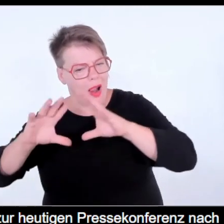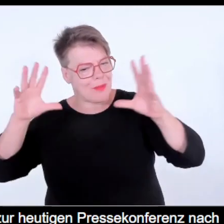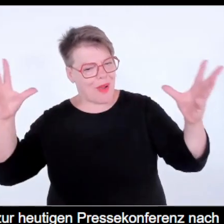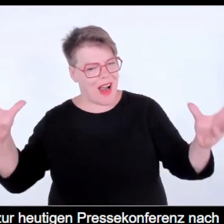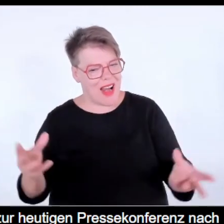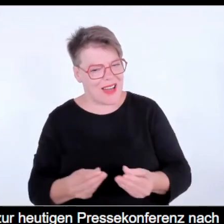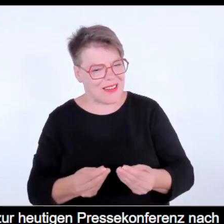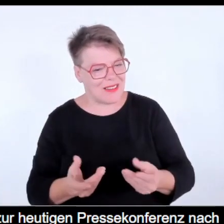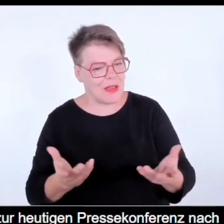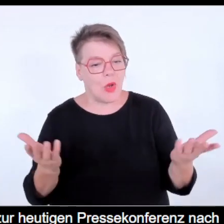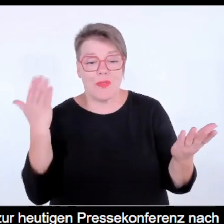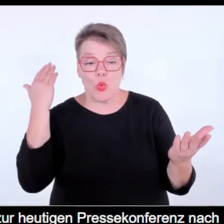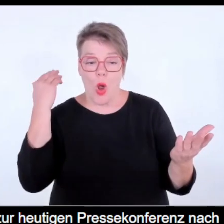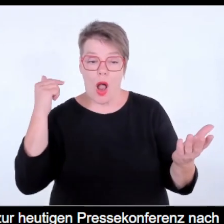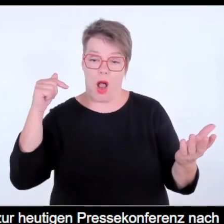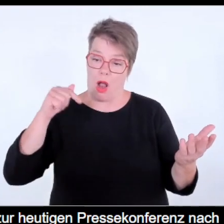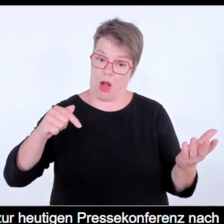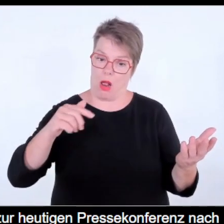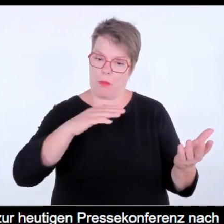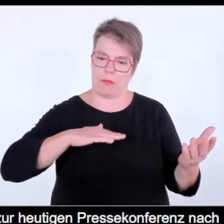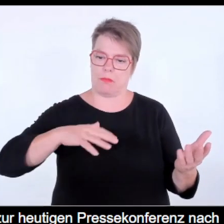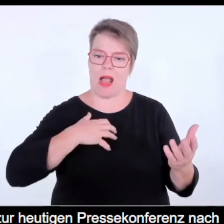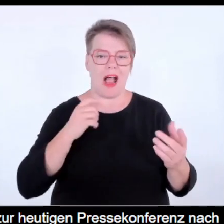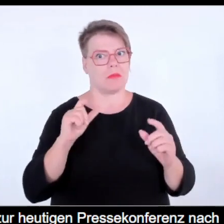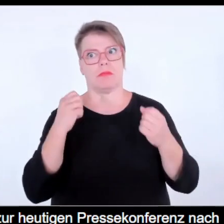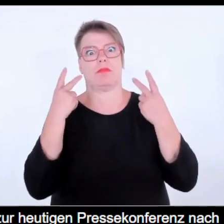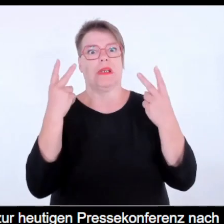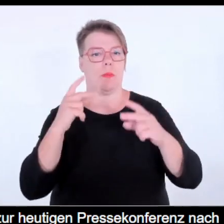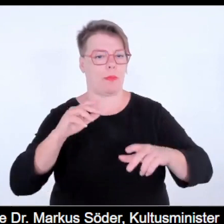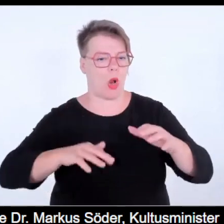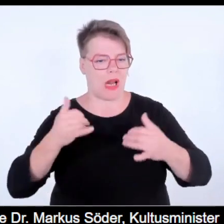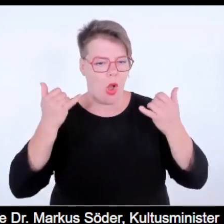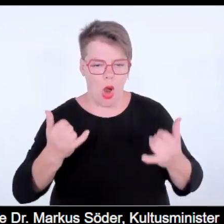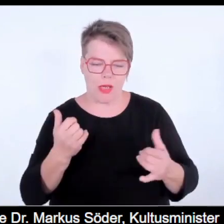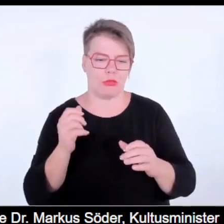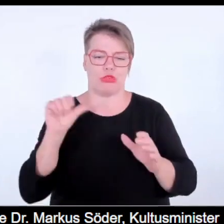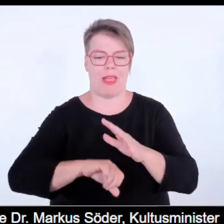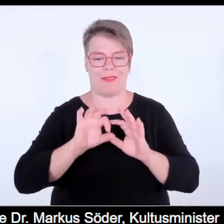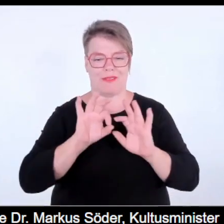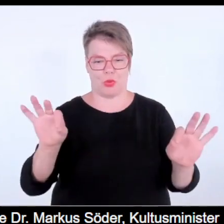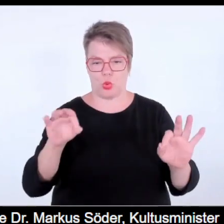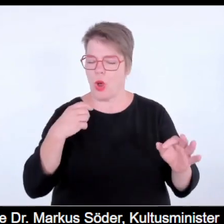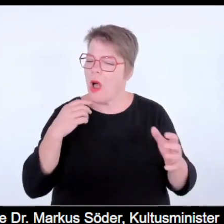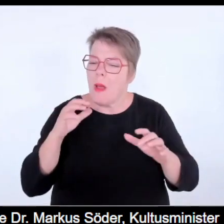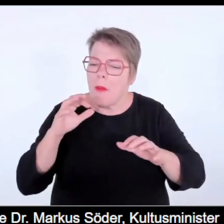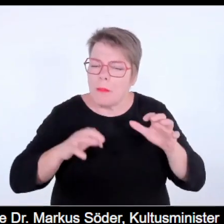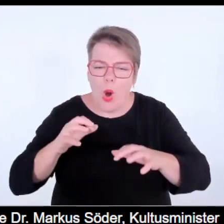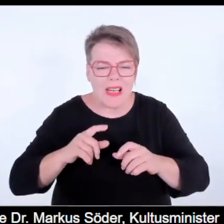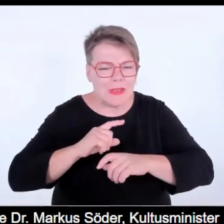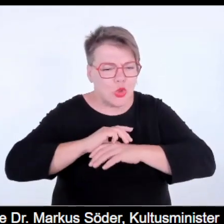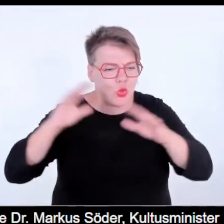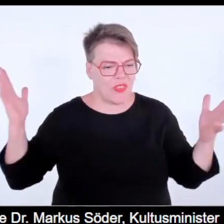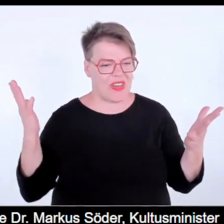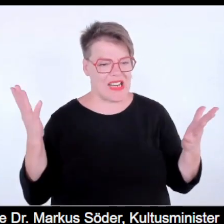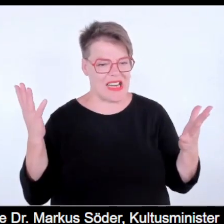fast 10.000 gesetzliche Informationsverpflichtungen sind. Im Wohnungsbau zum Beispiel allein 3.500